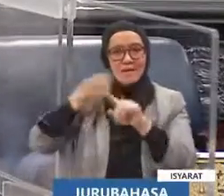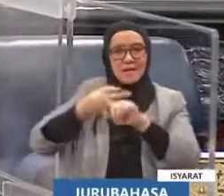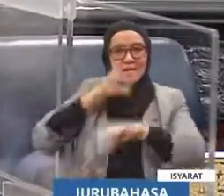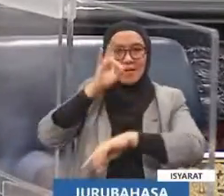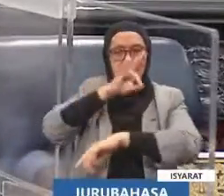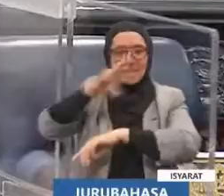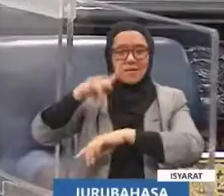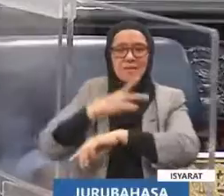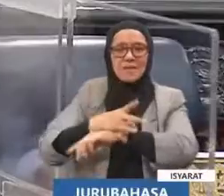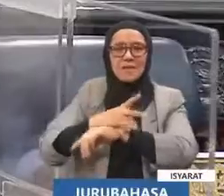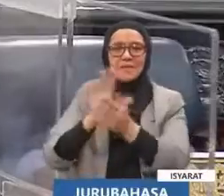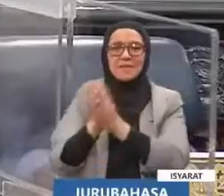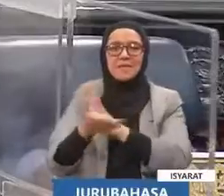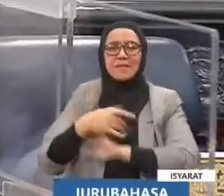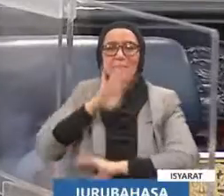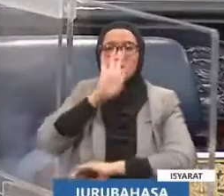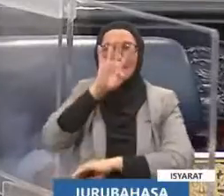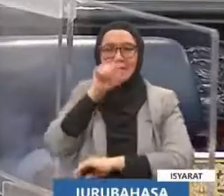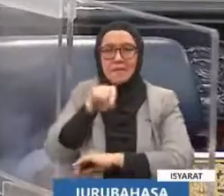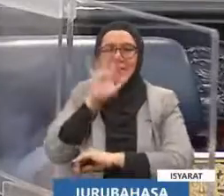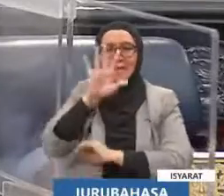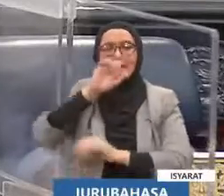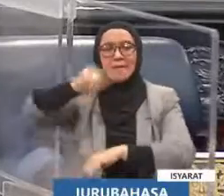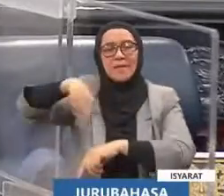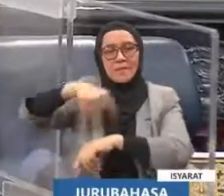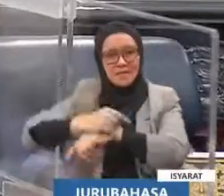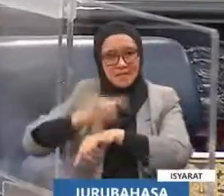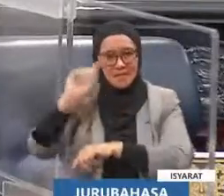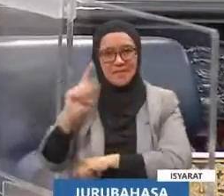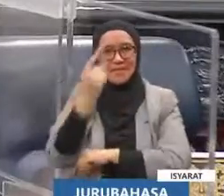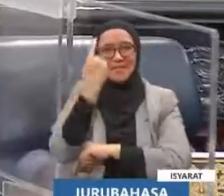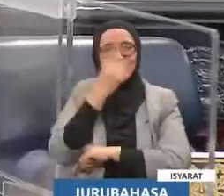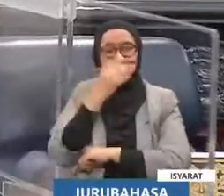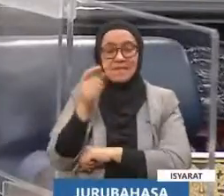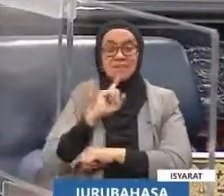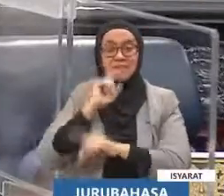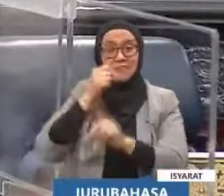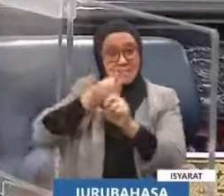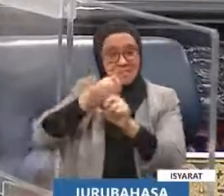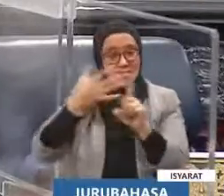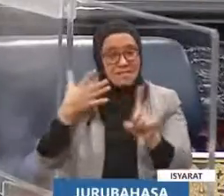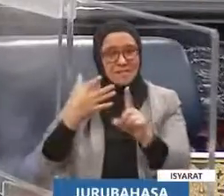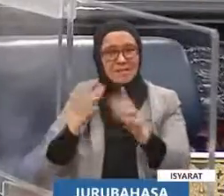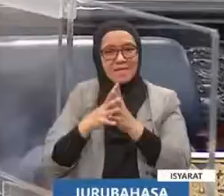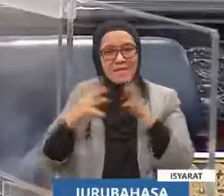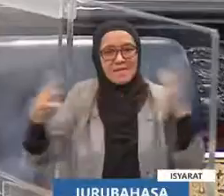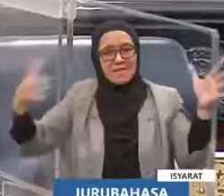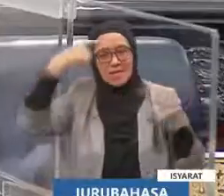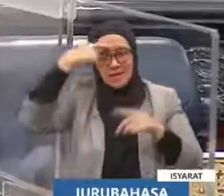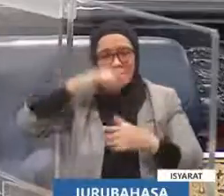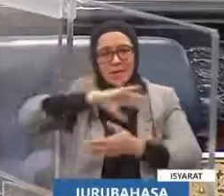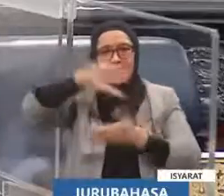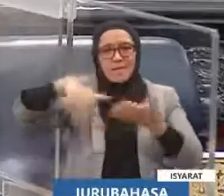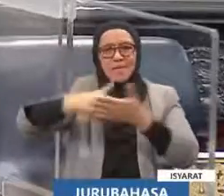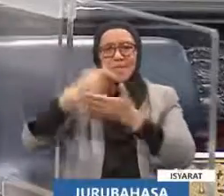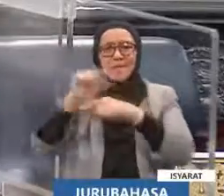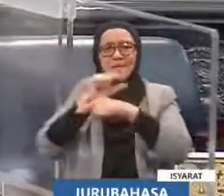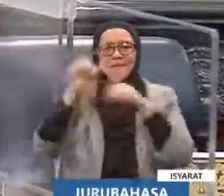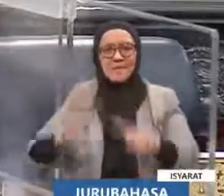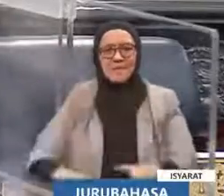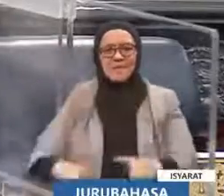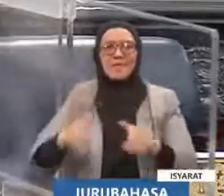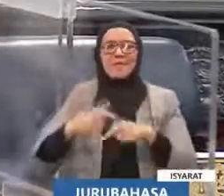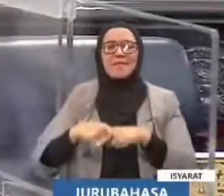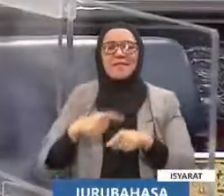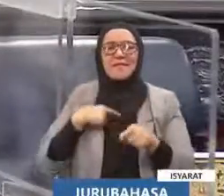ke 4.5 jam sahaja dan merupakan impak yang besar kepada semua pengguna jajaran